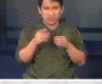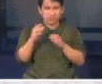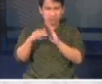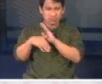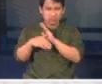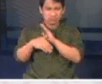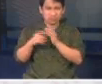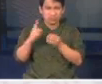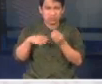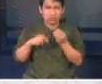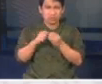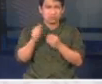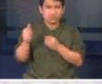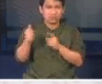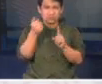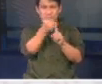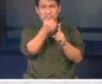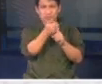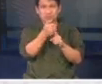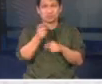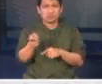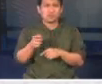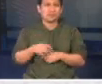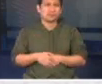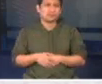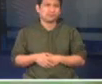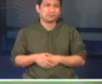ang mga pag-atake sa kanila.